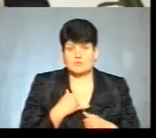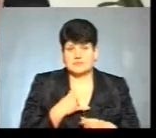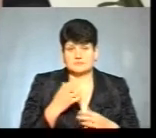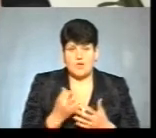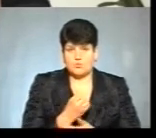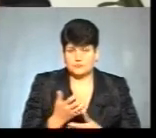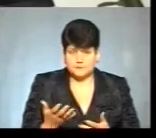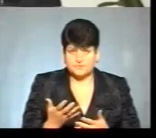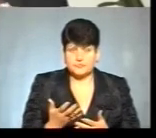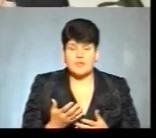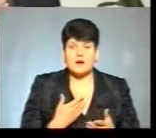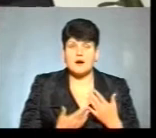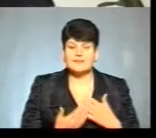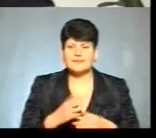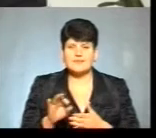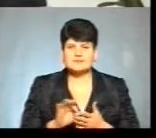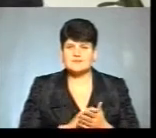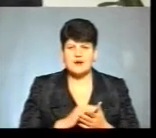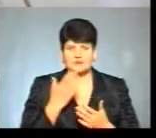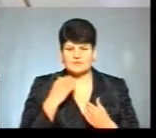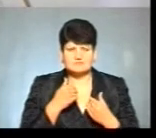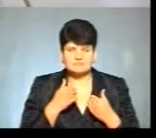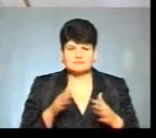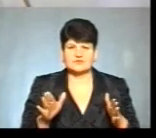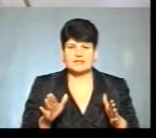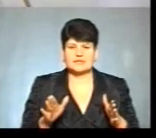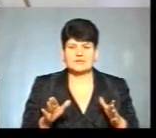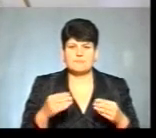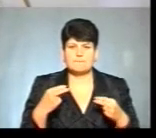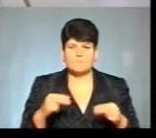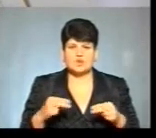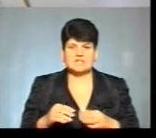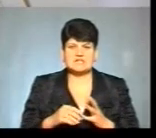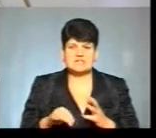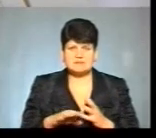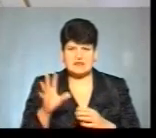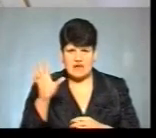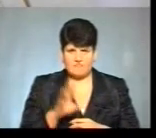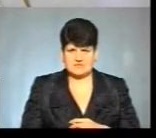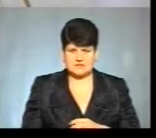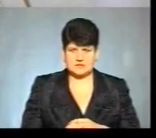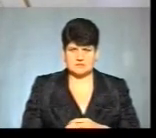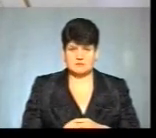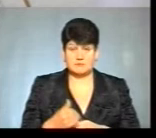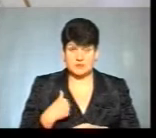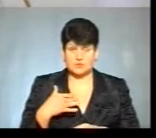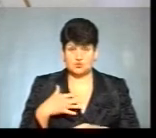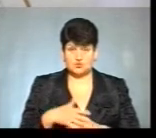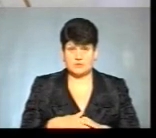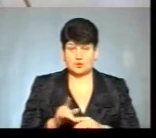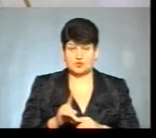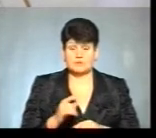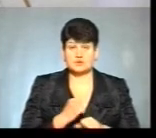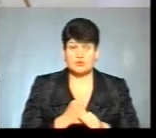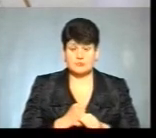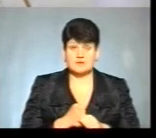Але це не зразу, коли ми відкриємо ринок землі для всіх абсолютно. Ви розумієте, що ми зробимо в десятки,